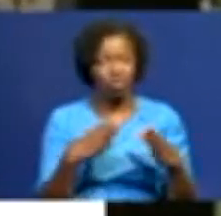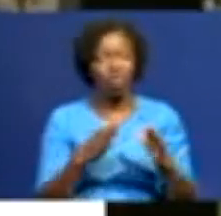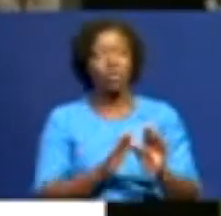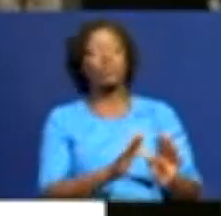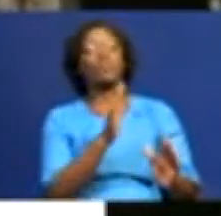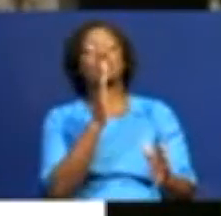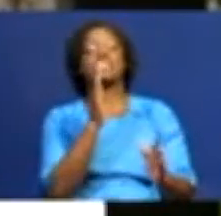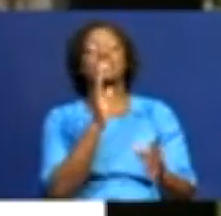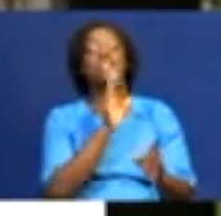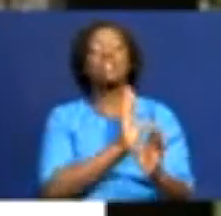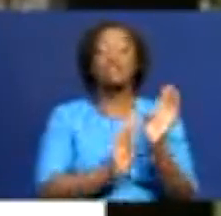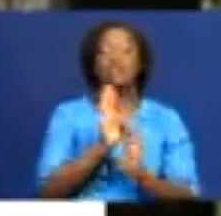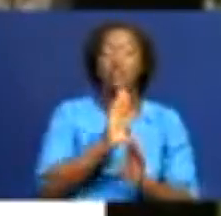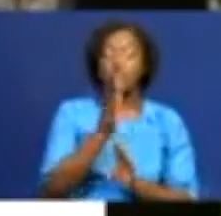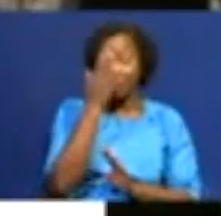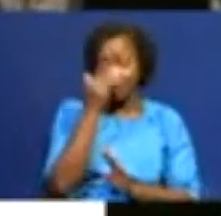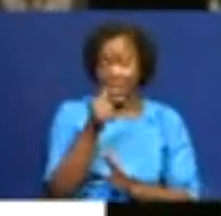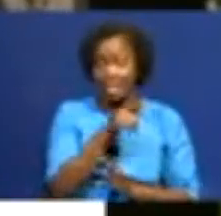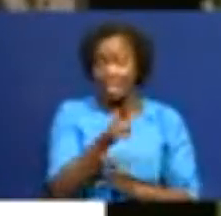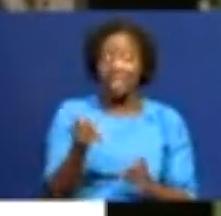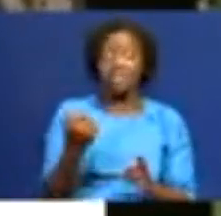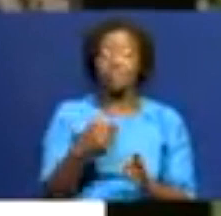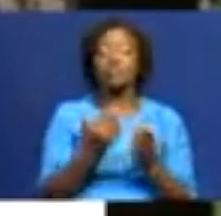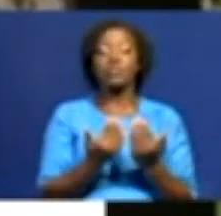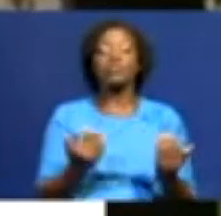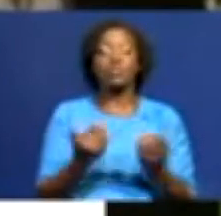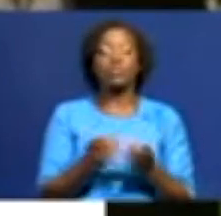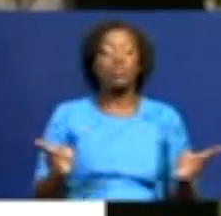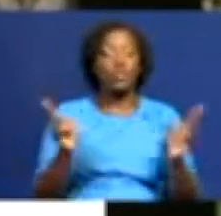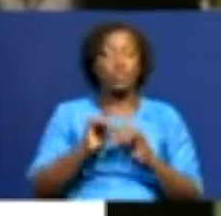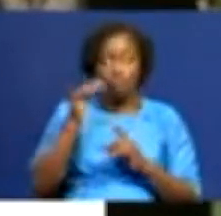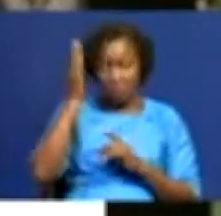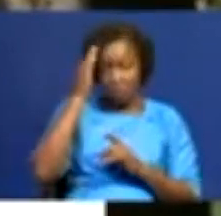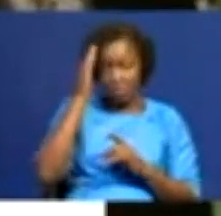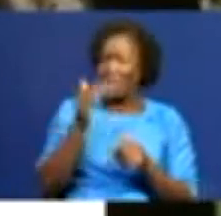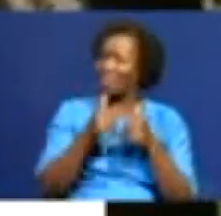itavia, kwa sababu hata hao wanafanya hayo ni watoto wetu ambaye